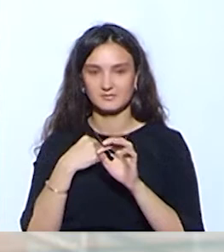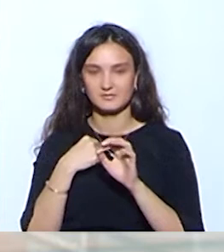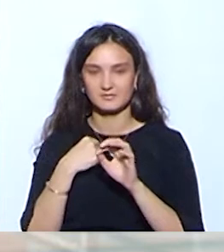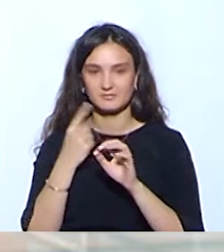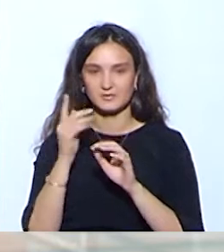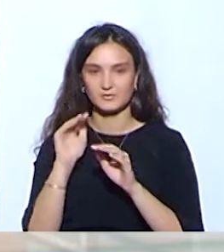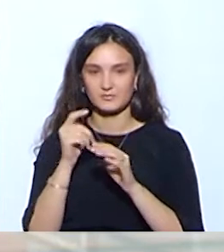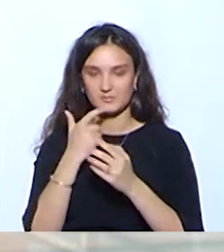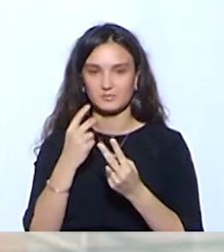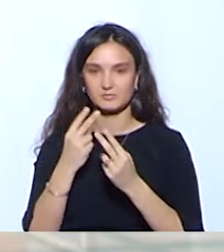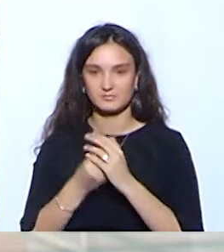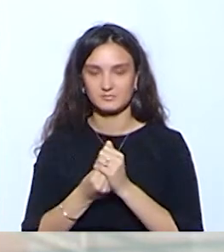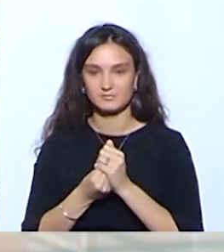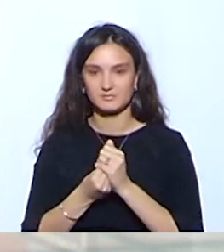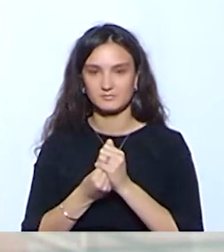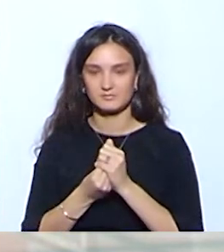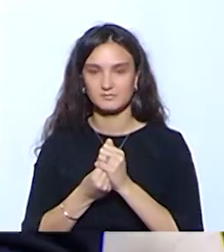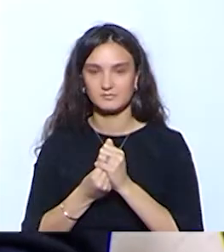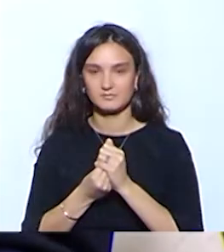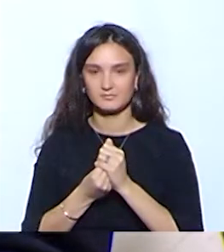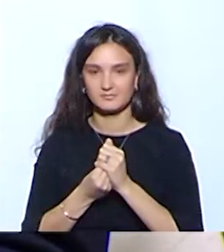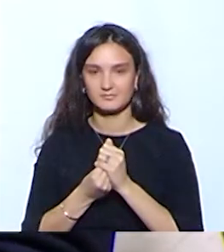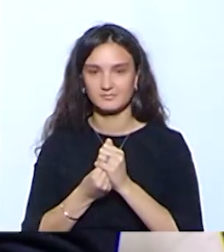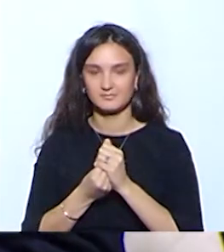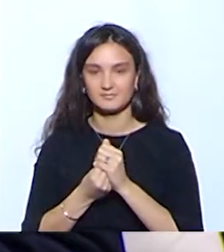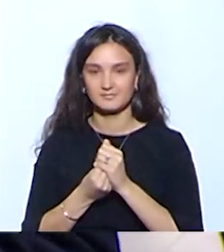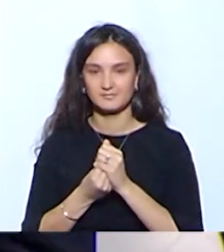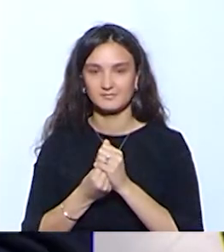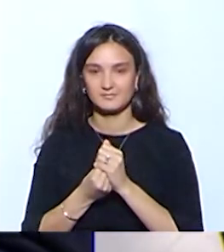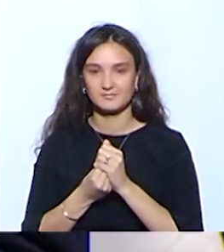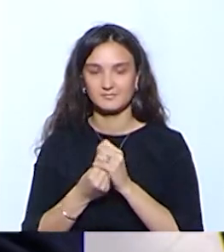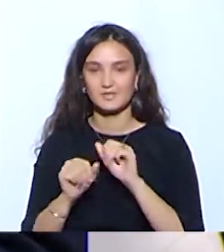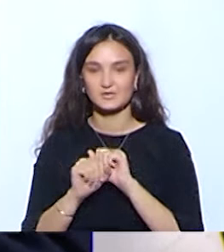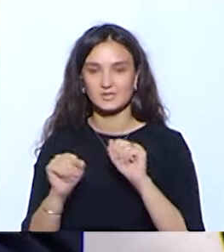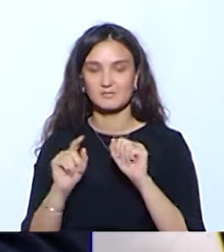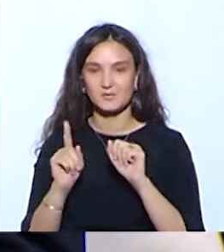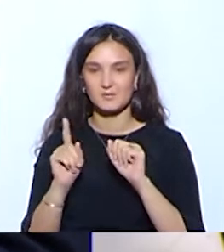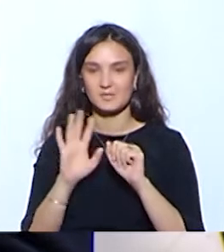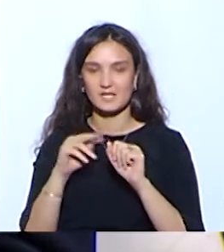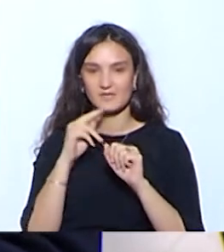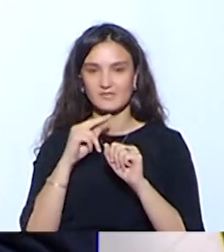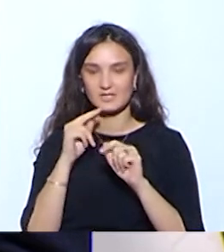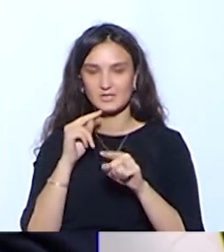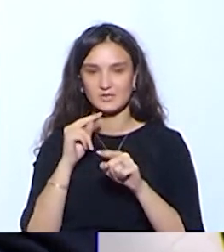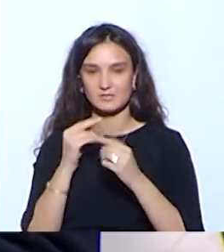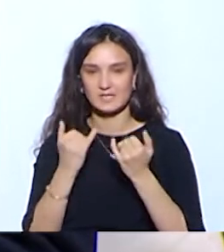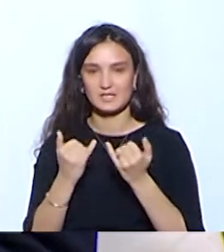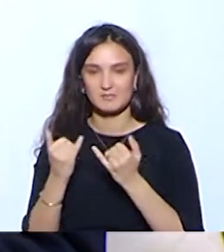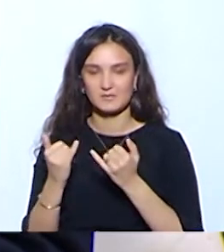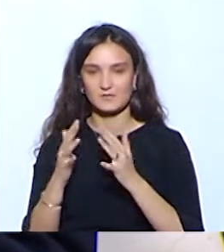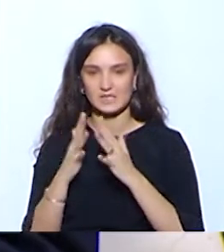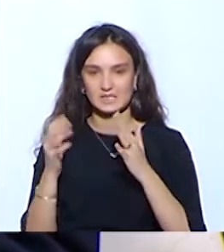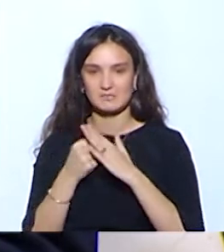მარტო დავემშვიდობები მაყურებელს. ბრძანეთ ერთი წინადადებით. არ შეიძლება რომ არ გავითვალისწინოთ თანამედროვე